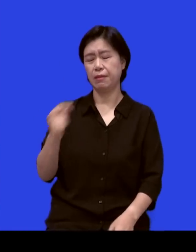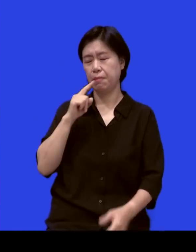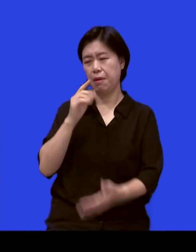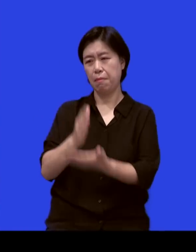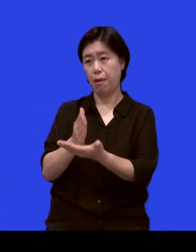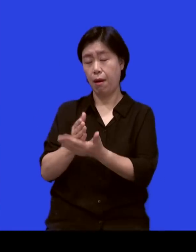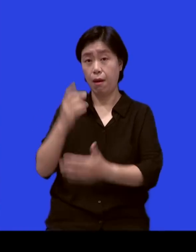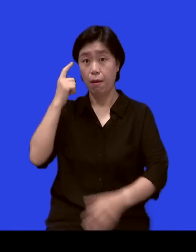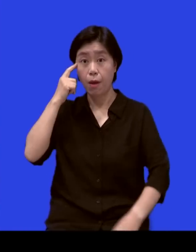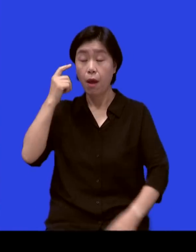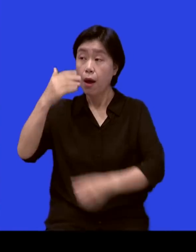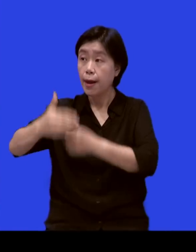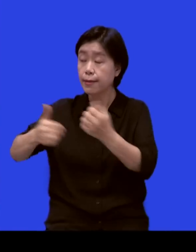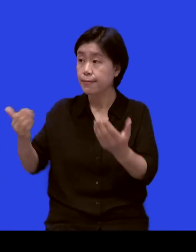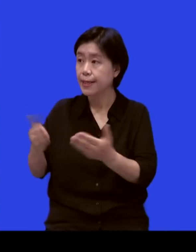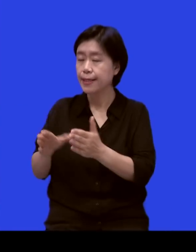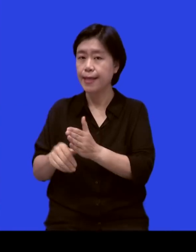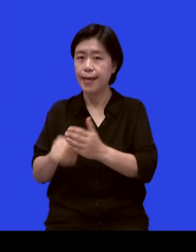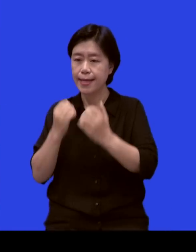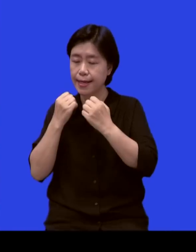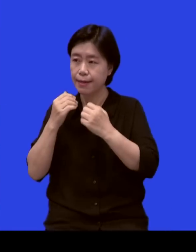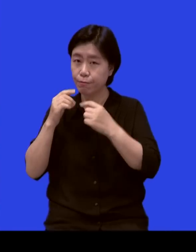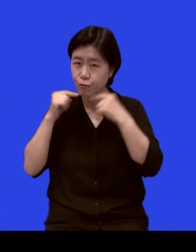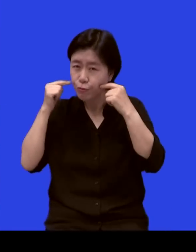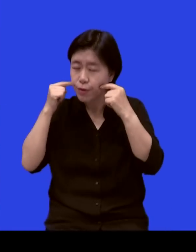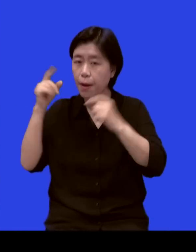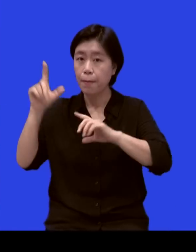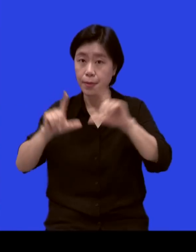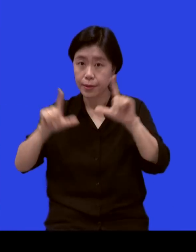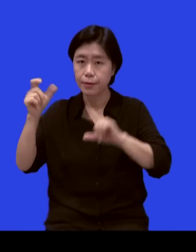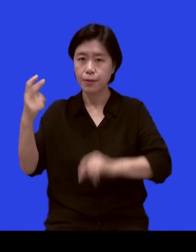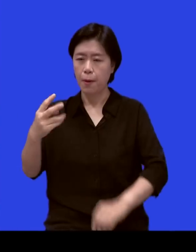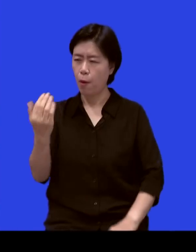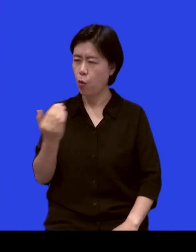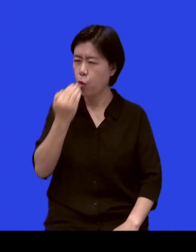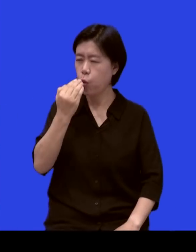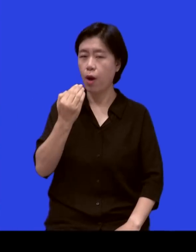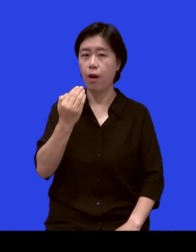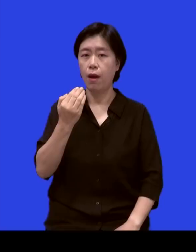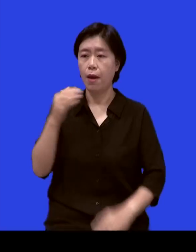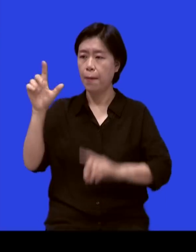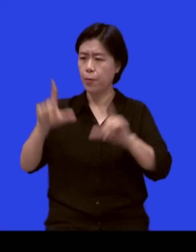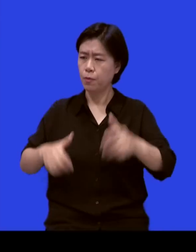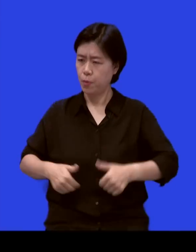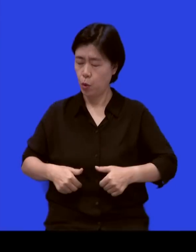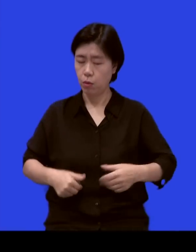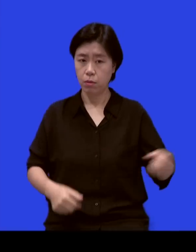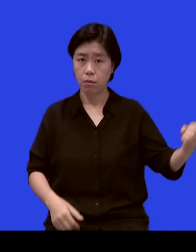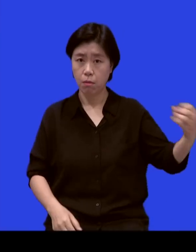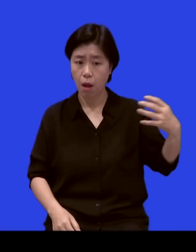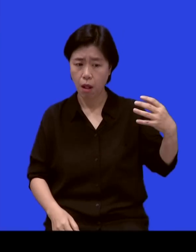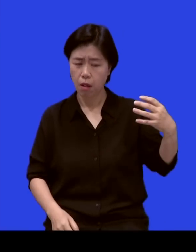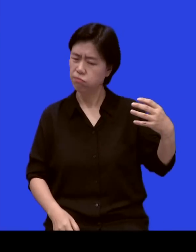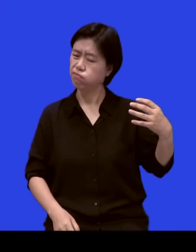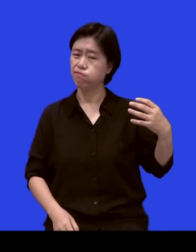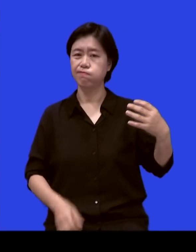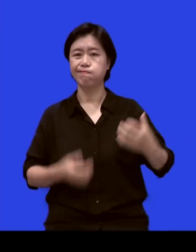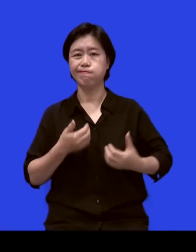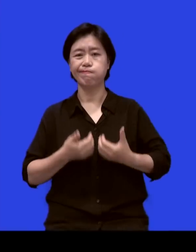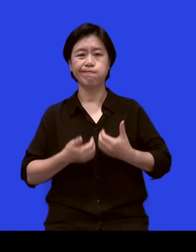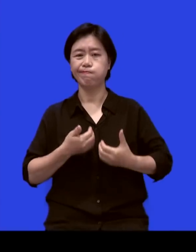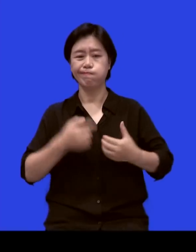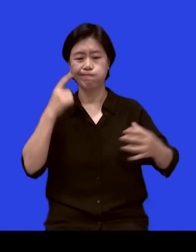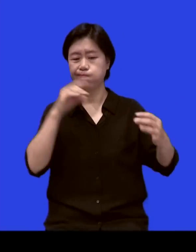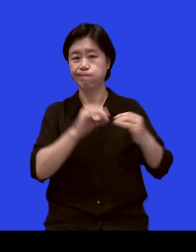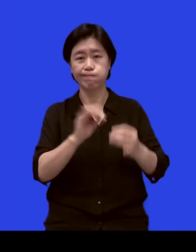하나님을 일하는데 기쁨이 넘치고 막 또 막 경건해야 되고 거룩해. 근데 저는 사실 솔직히 전혀 그 말에